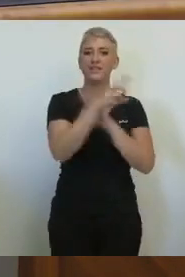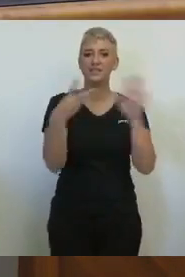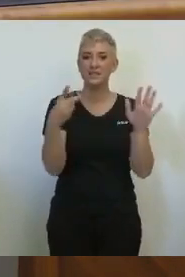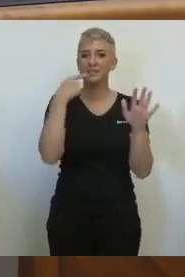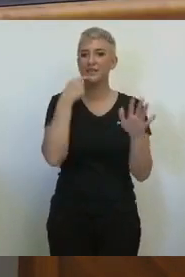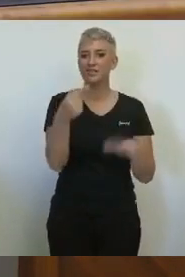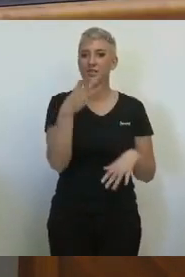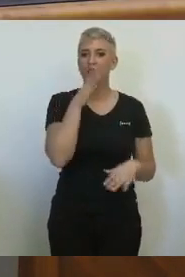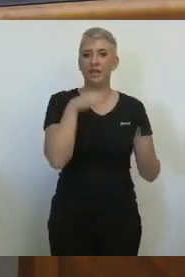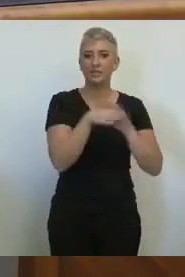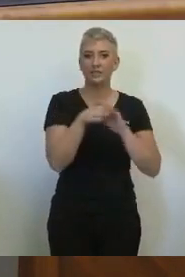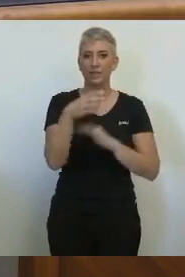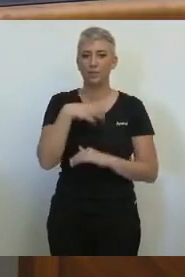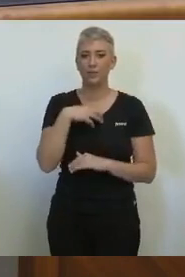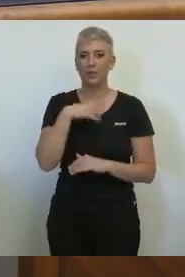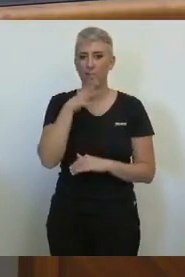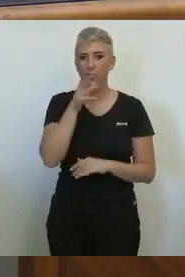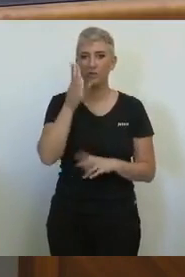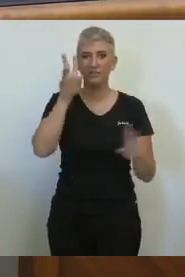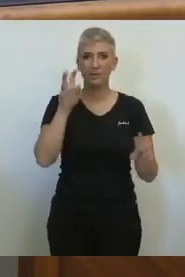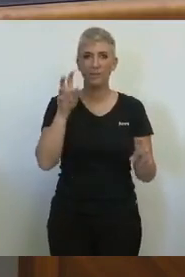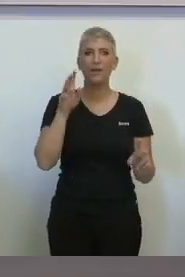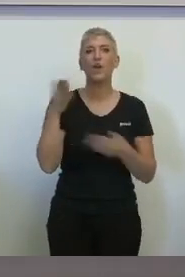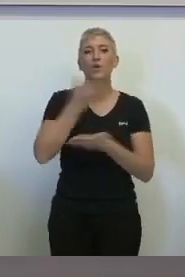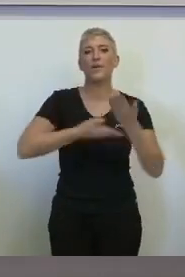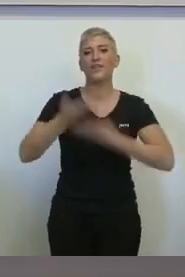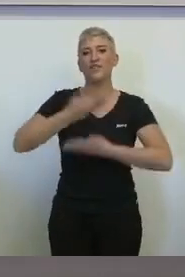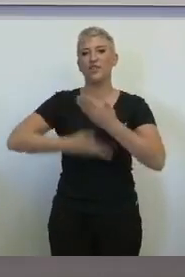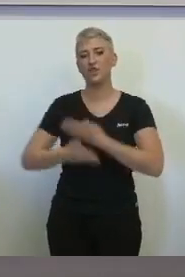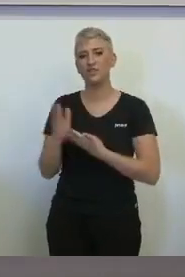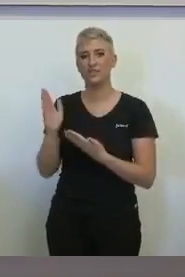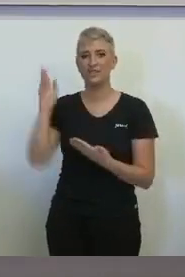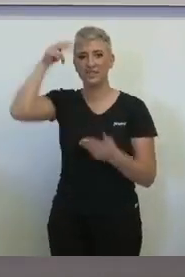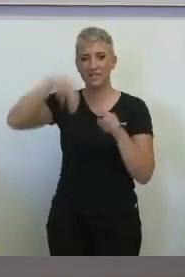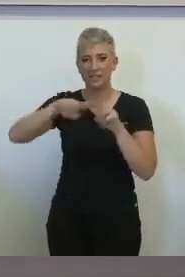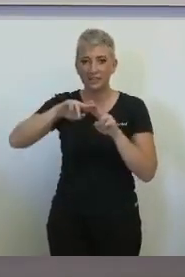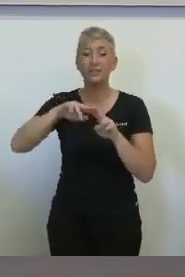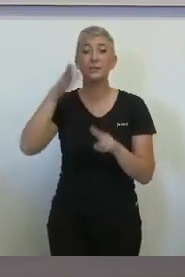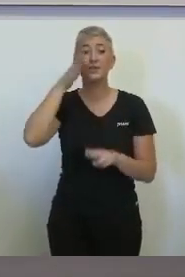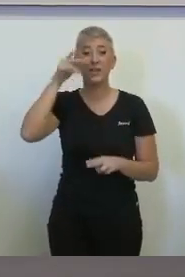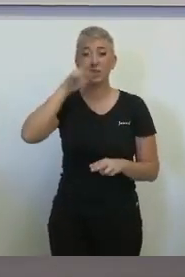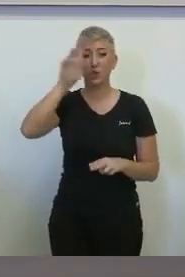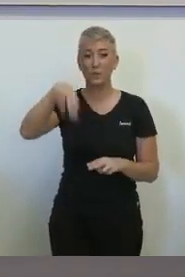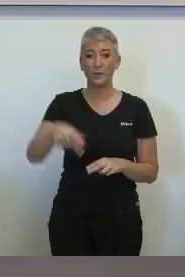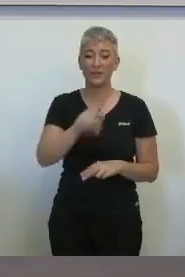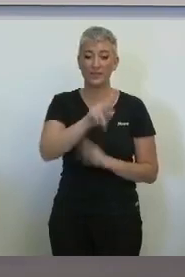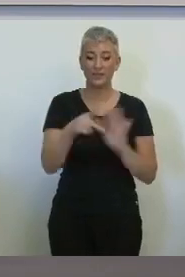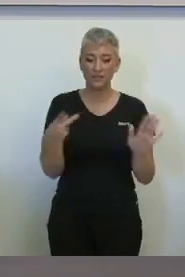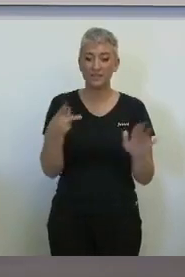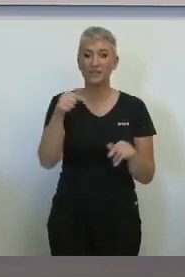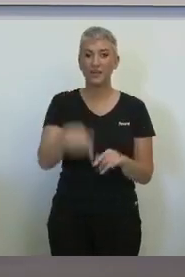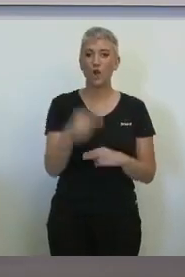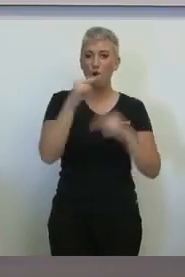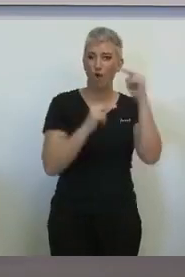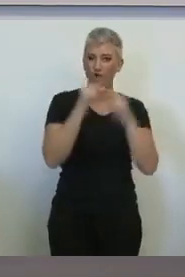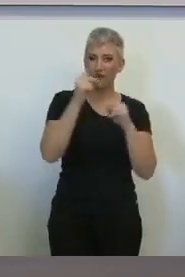no podíamos entrar al Fondo de Cooperación de la Generalitat, ¿verdad? Pues mire, este 2017 que vostè està executant l'obra al seu poble